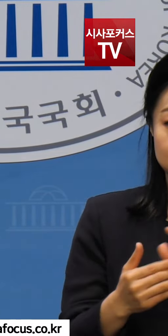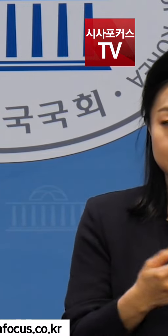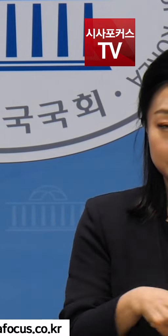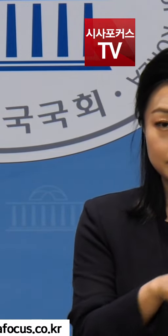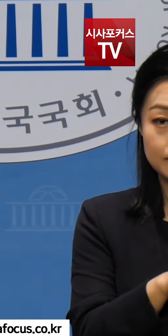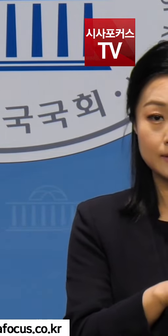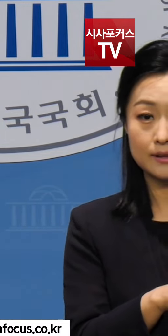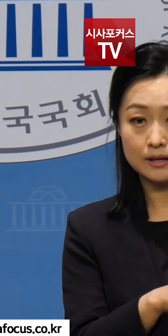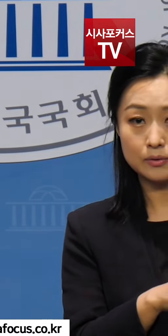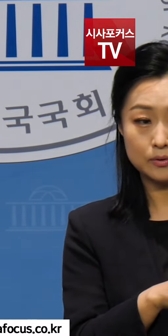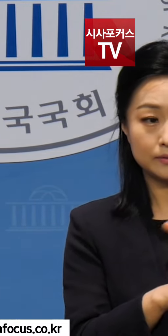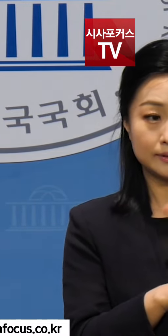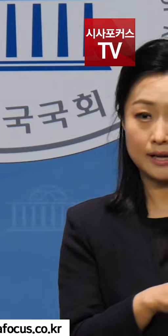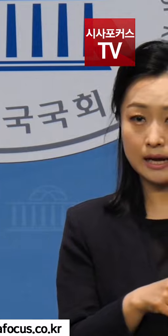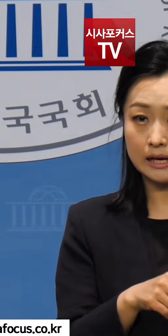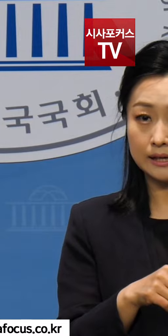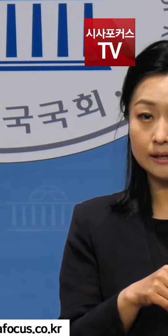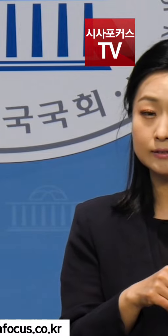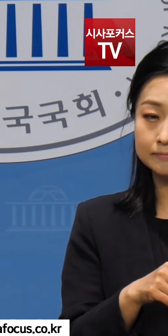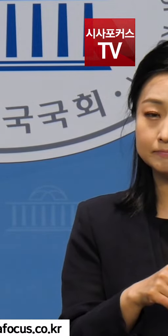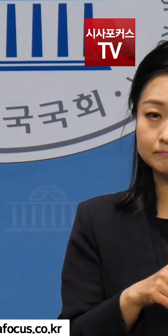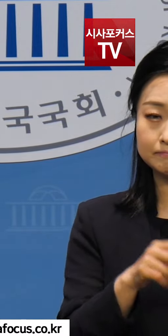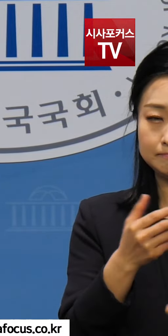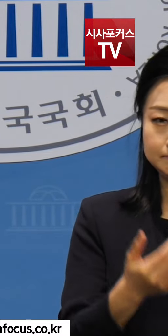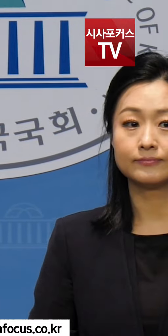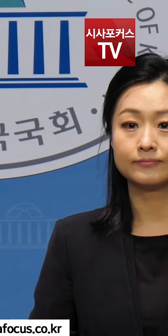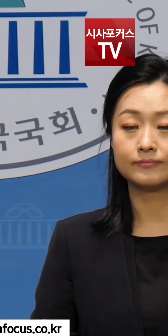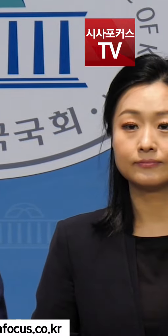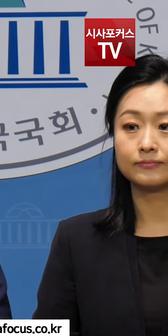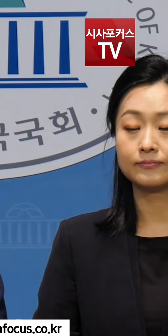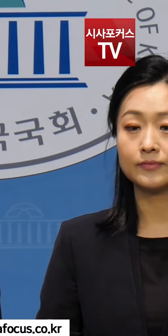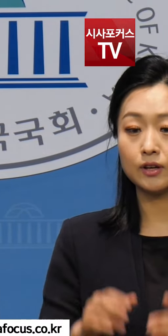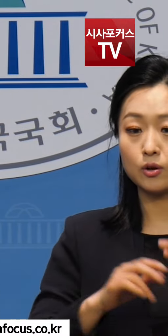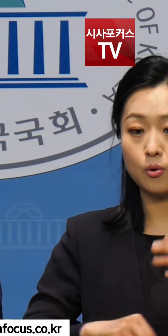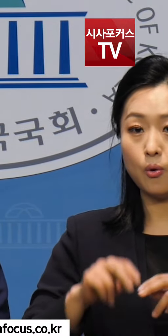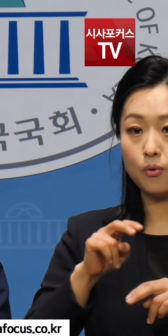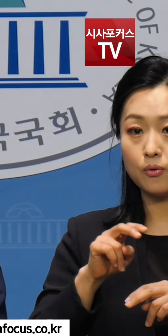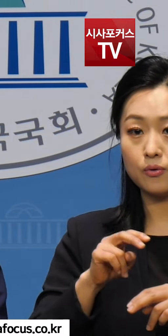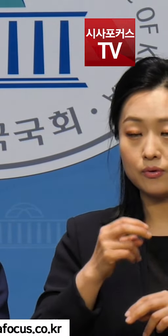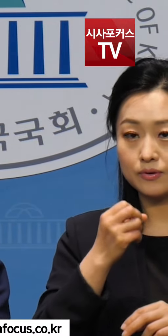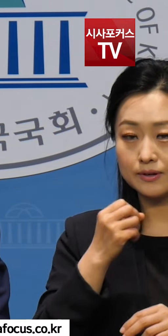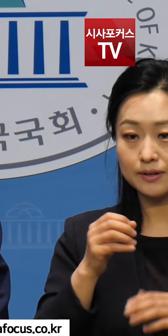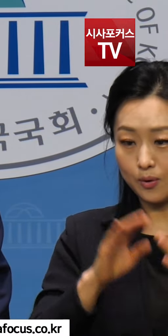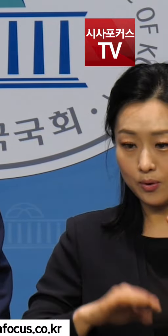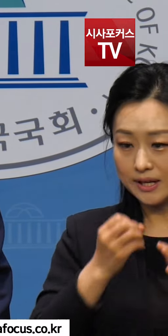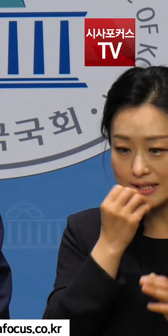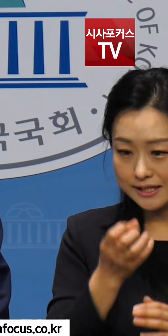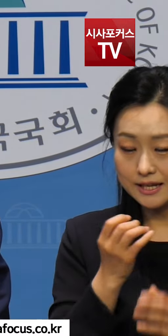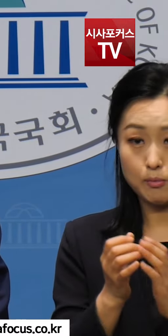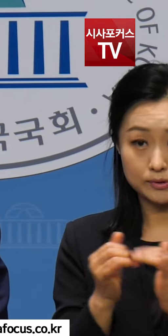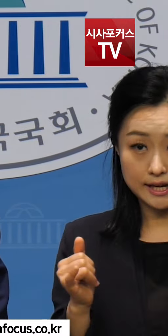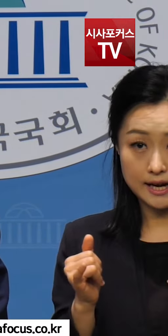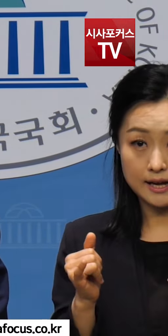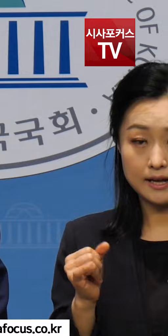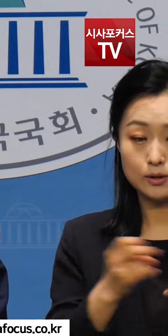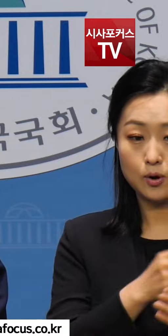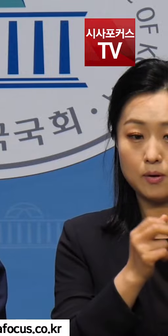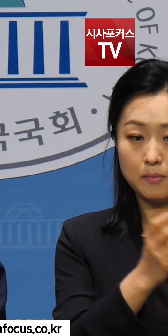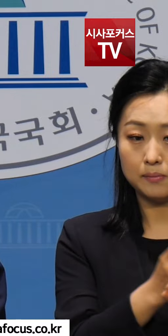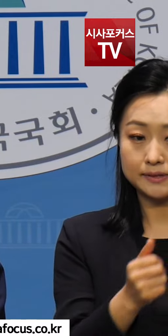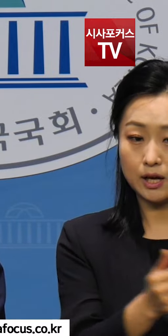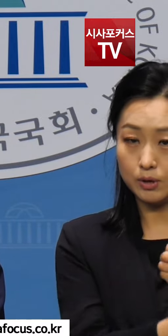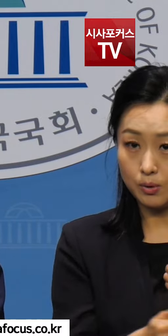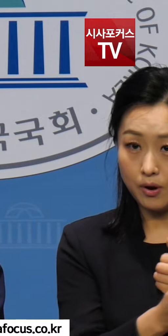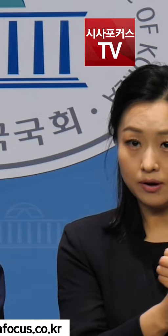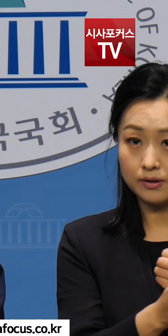아니라 계속 새로운 사건을 파생 중이다. 공익제보자들과 각 사건의 변호인들, 언론과 국회 법사위가